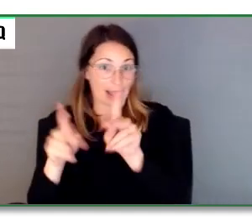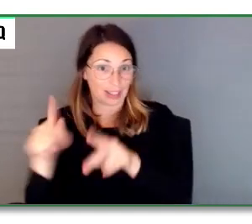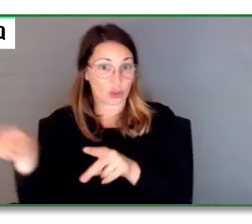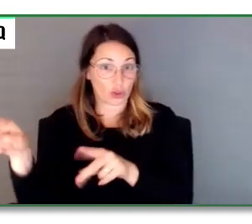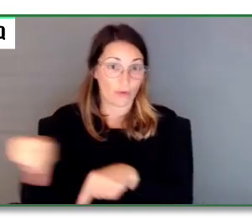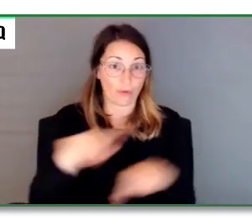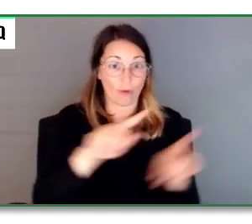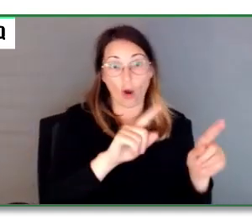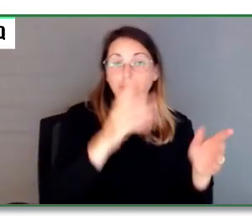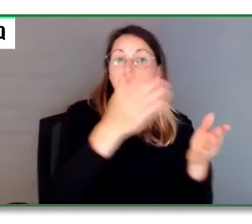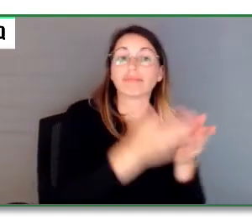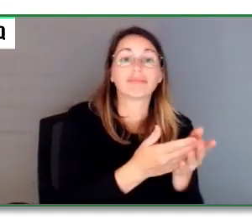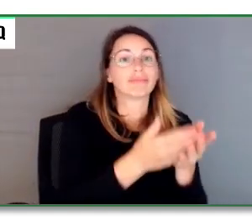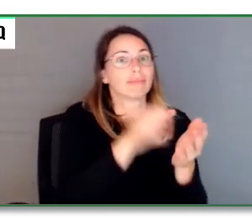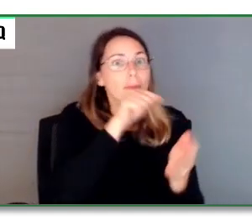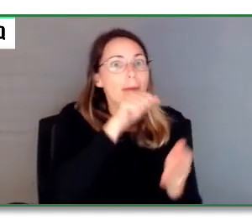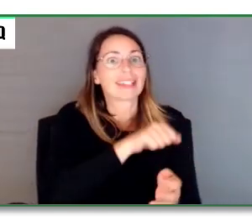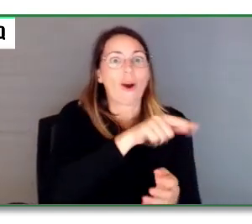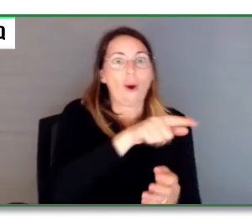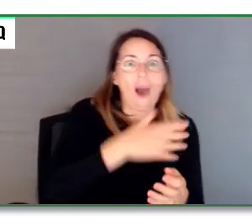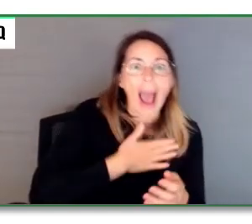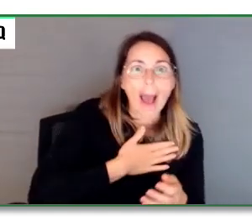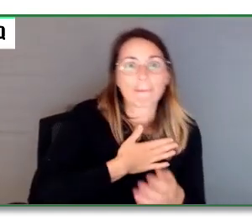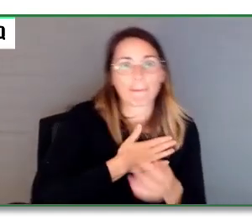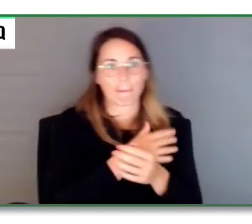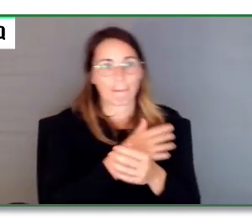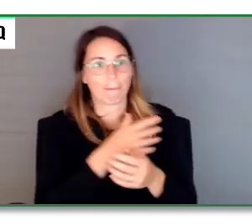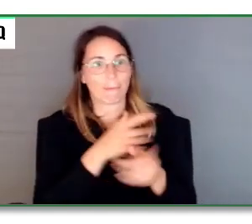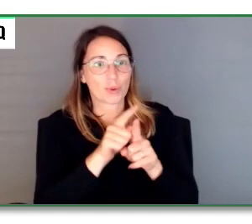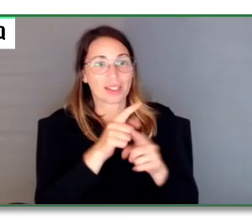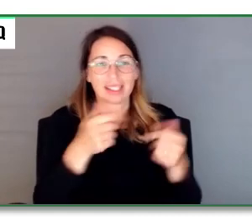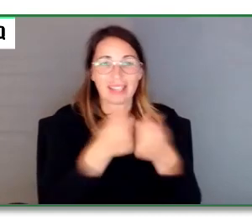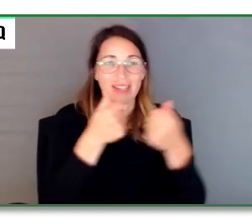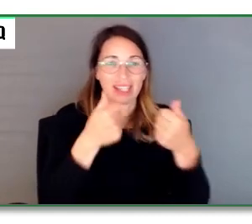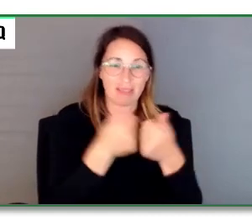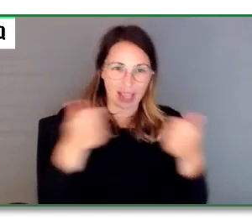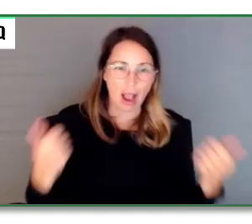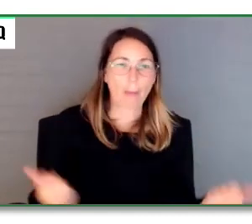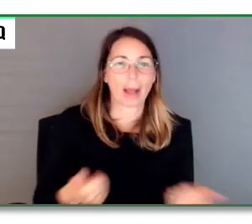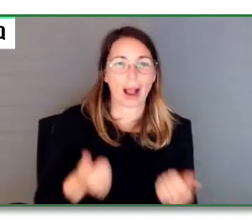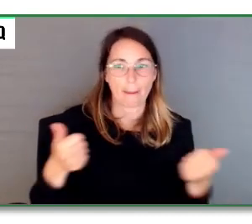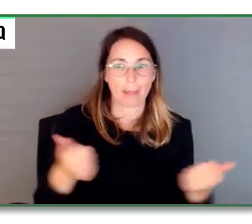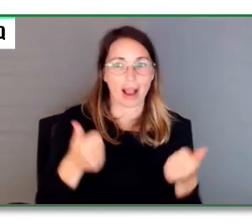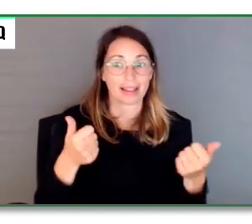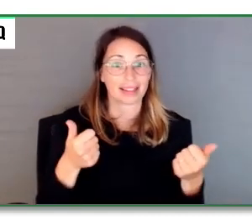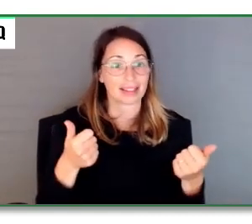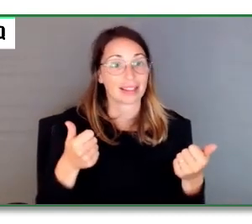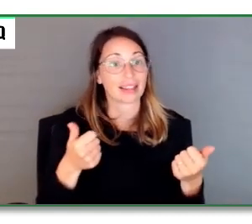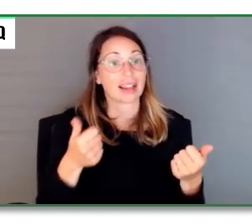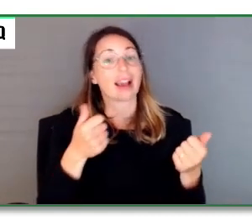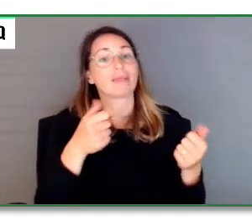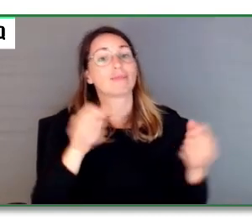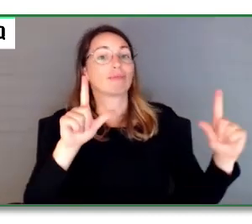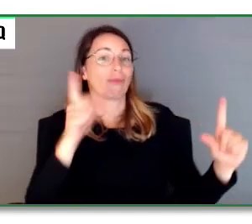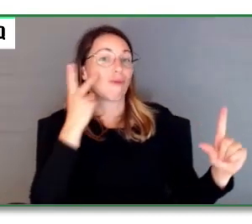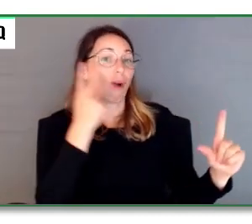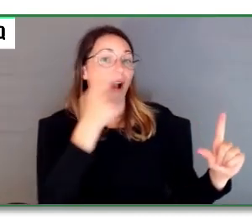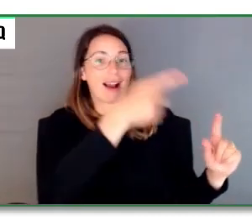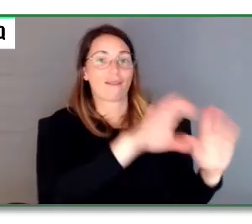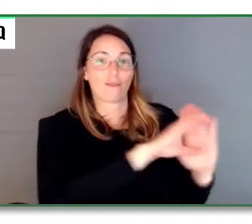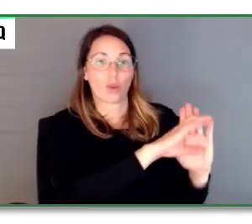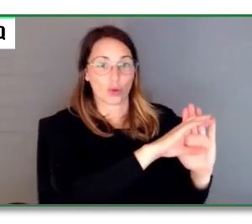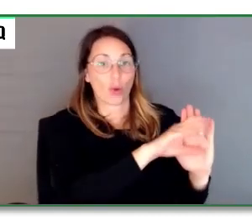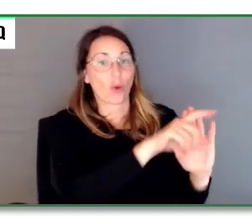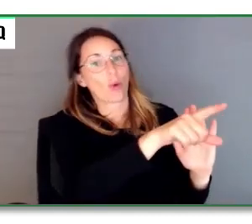passionnantes et remplies de défis. Ici, on voit sur la diapo, donc à partir de la gauche en haut,